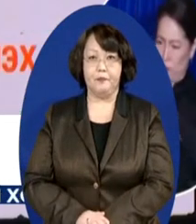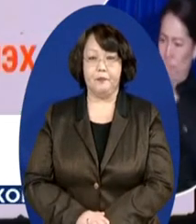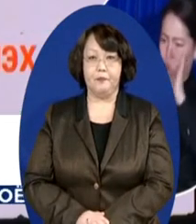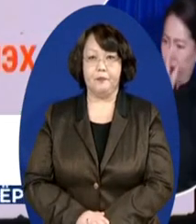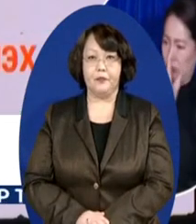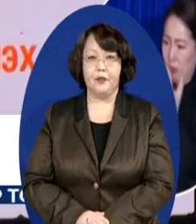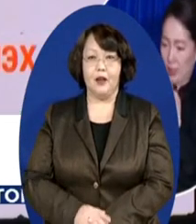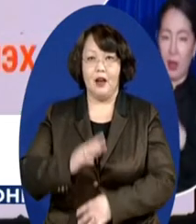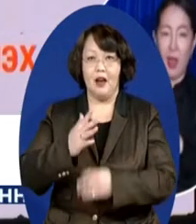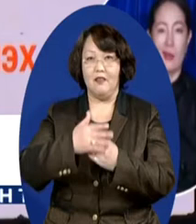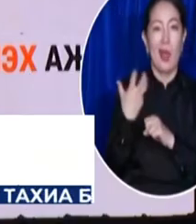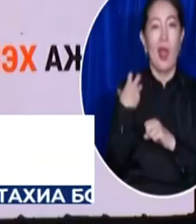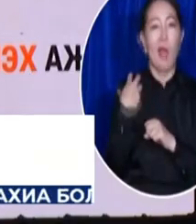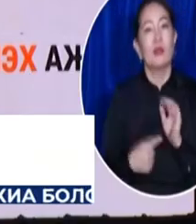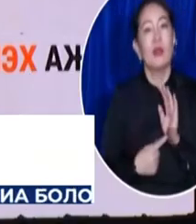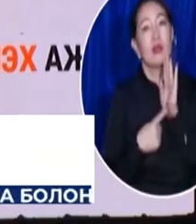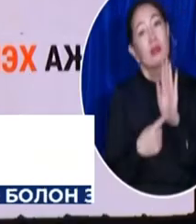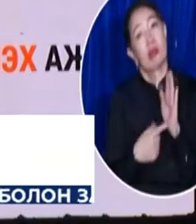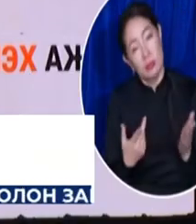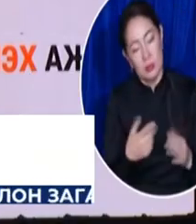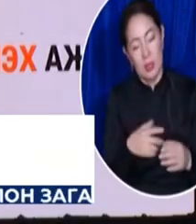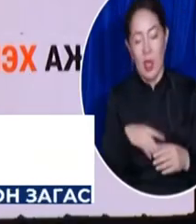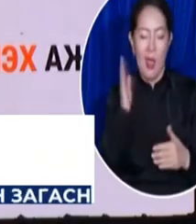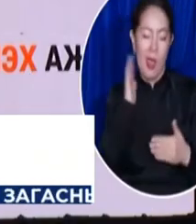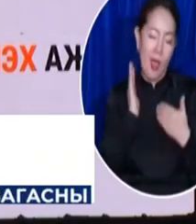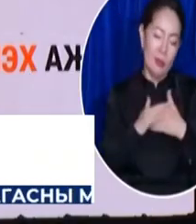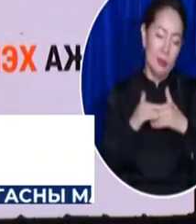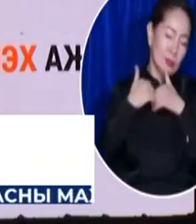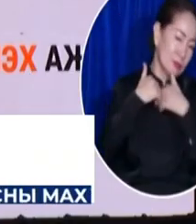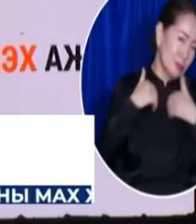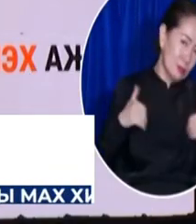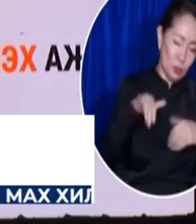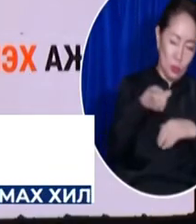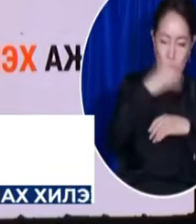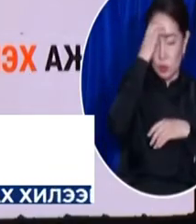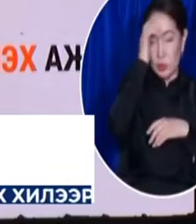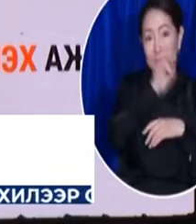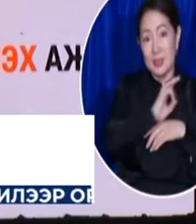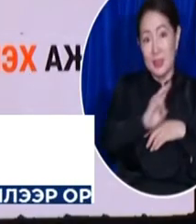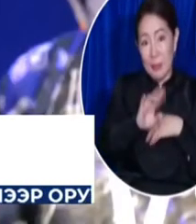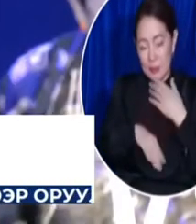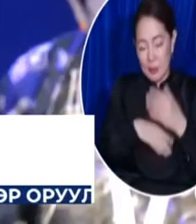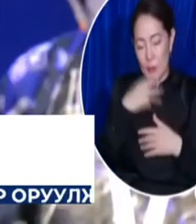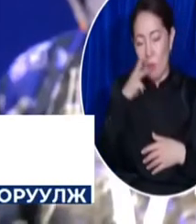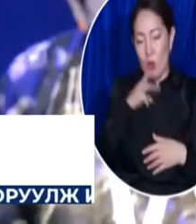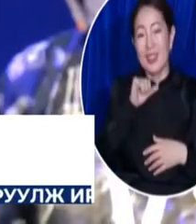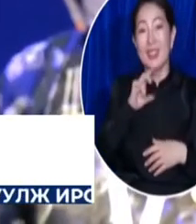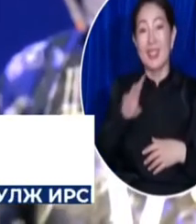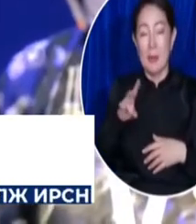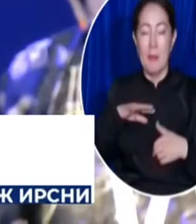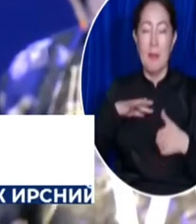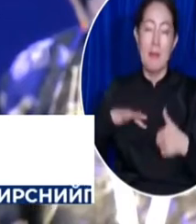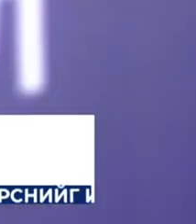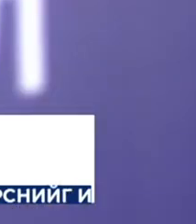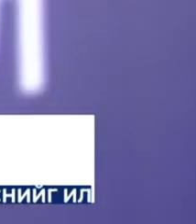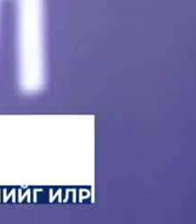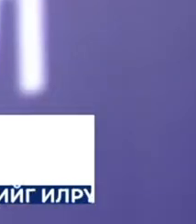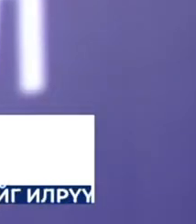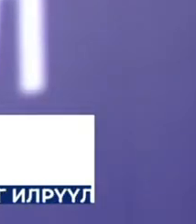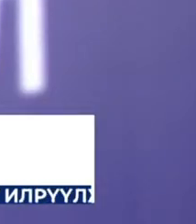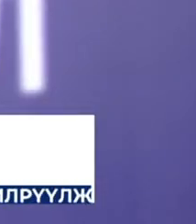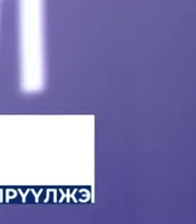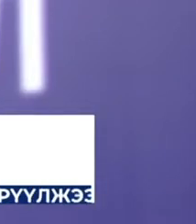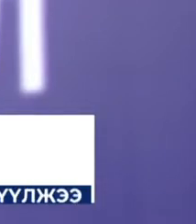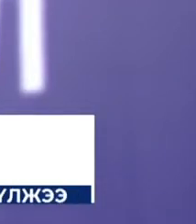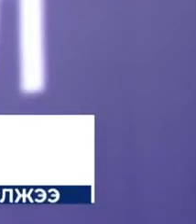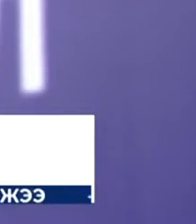байна. Авилга ашиг сонирхлын зөрчлөөс ангид улсын намын хэв маягийг Монгол ардын нам мандайлан бий болгох юм а.